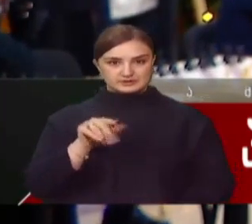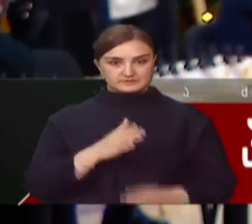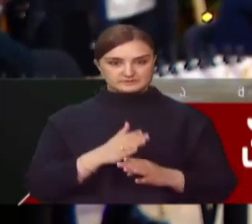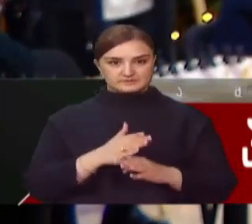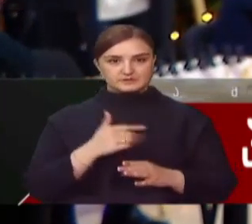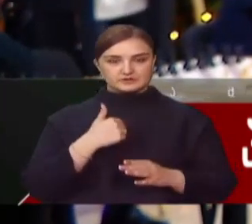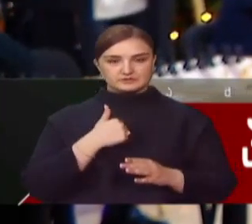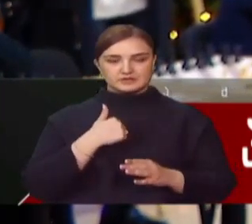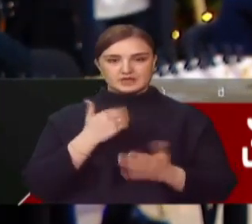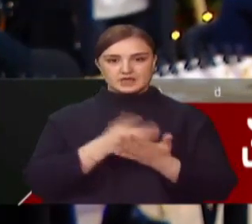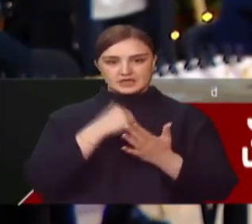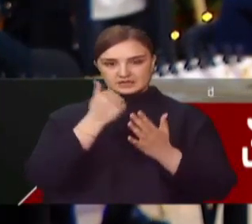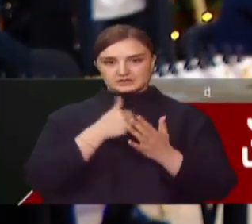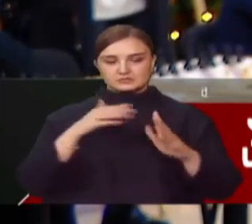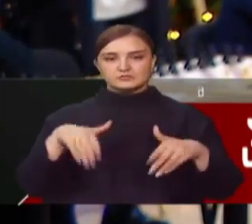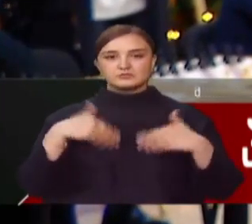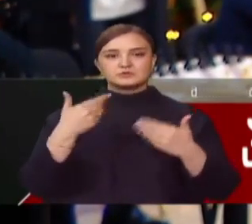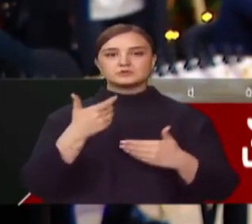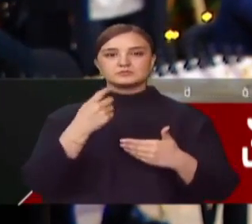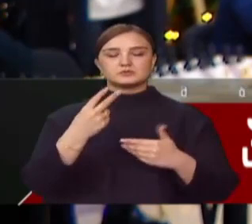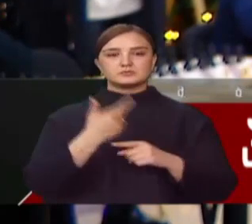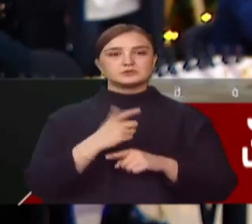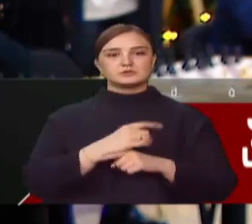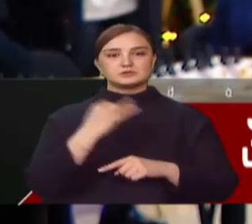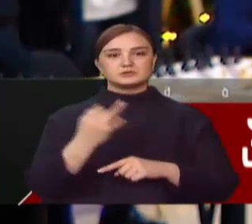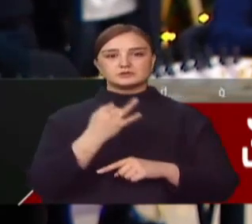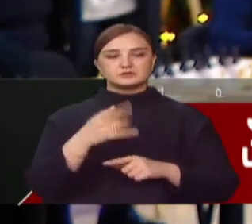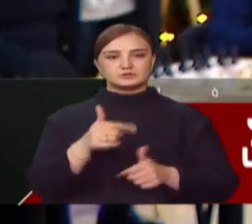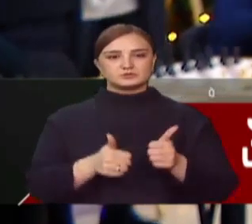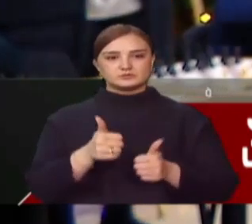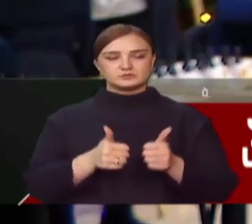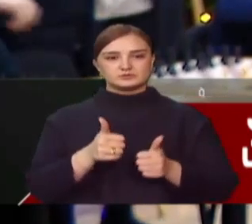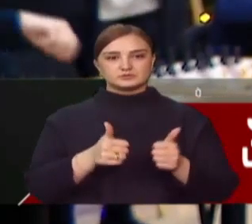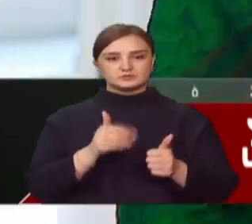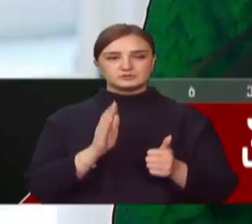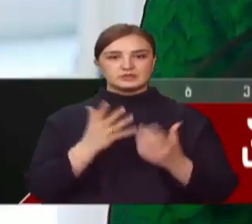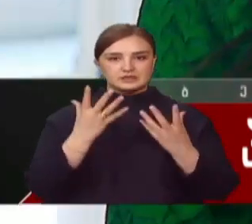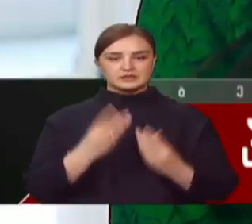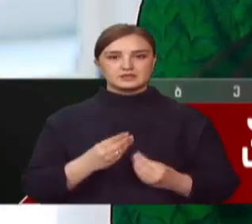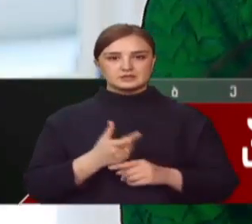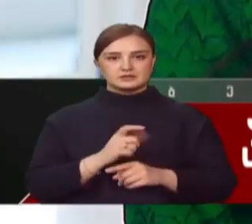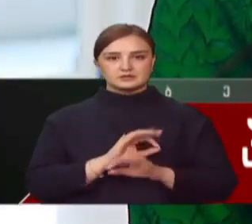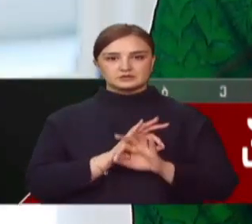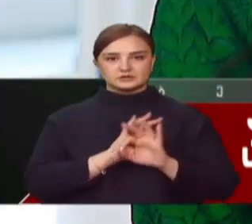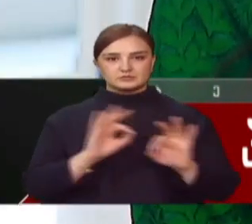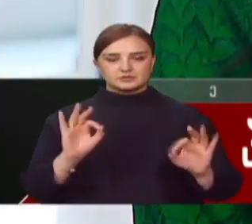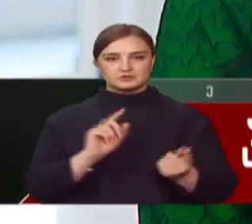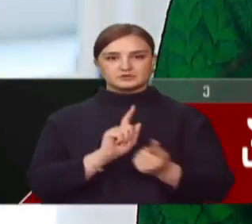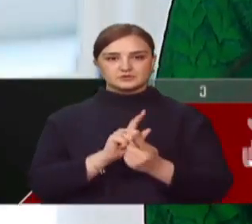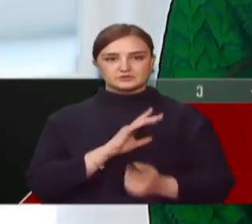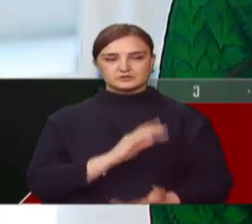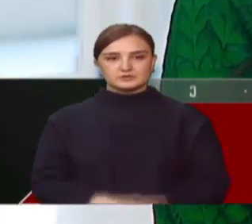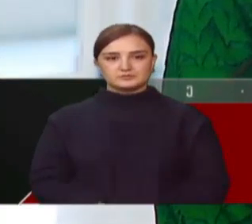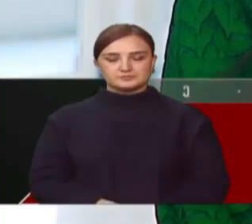მხრიდან ახალ წელს მოულოცავთ ჩვენ მაყურებელს და ამ ძალიან საინტერესო ტურნირით გავილამაზებთ დღეს. ძალიან შთამბეჭდავი შეხვედრა